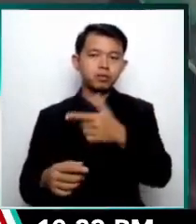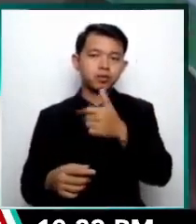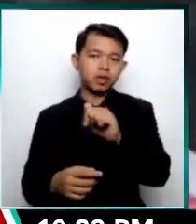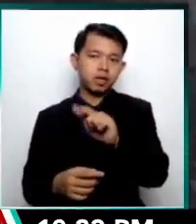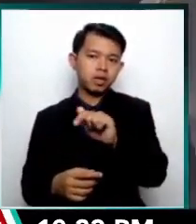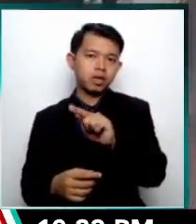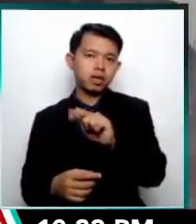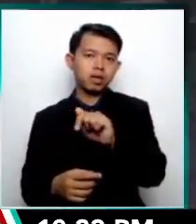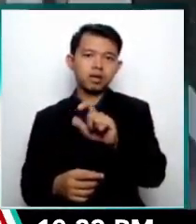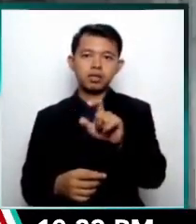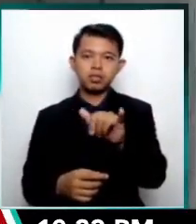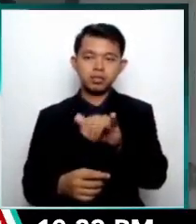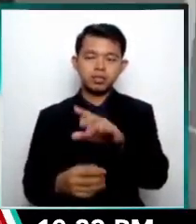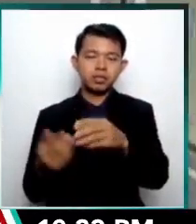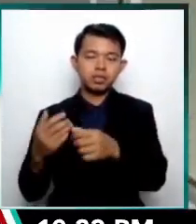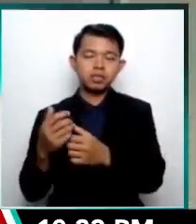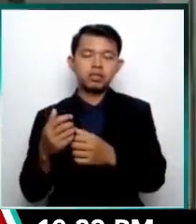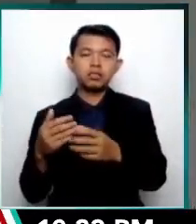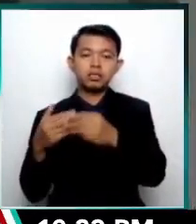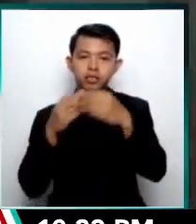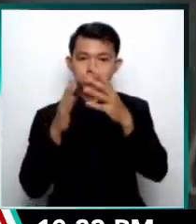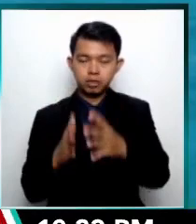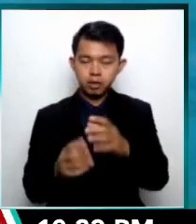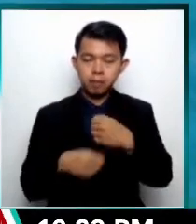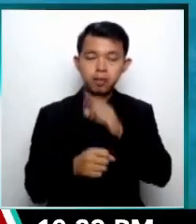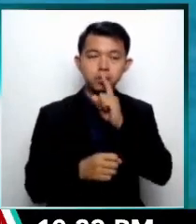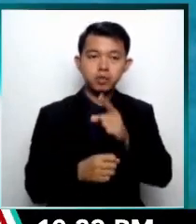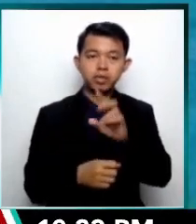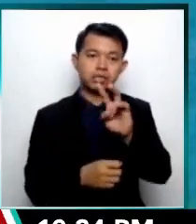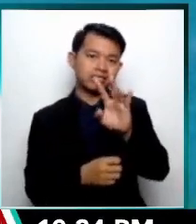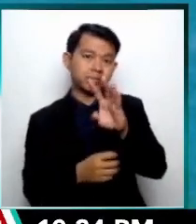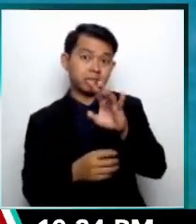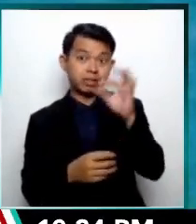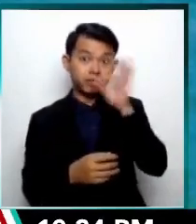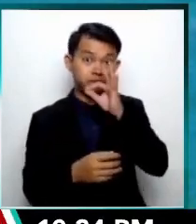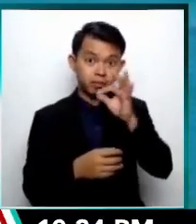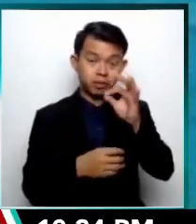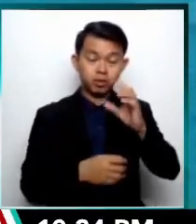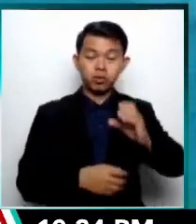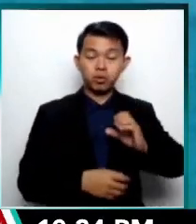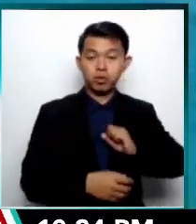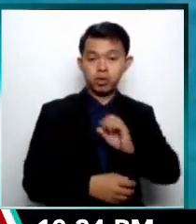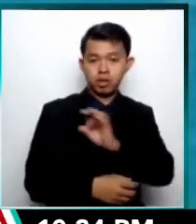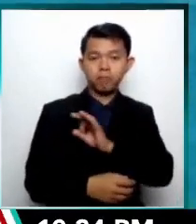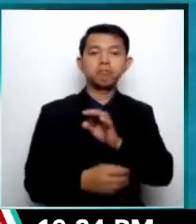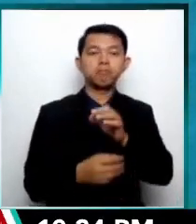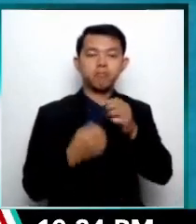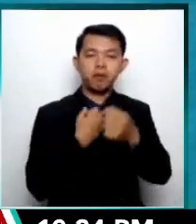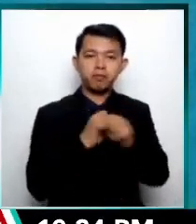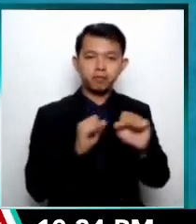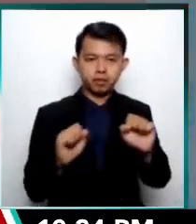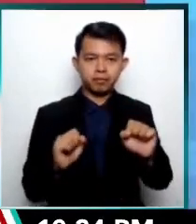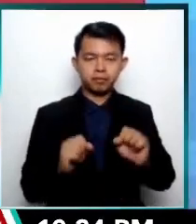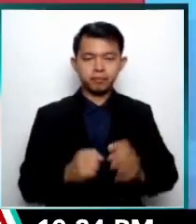makakauwi ang 17 tripulanteng Pilipino. Ian Cruz nagbabalita para sa GMA Integrated News.